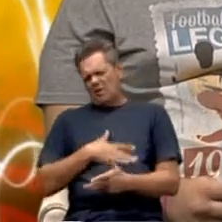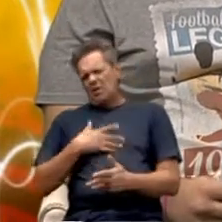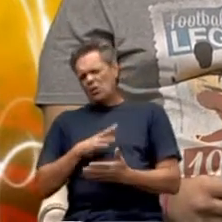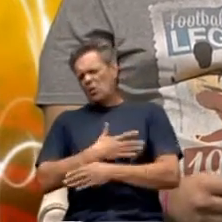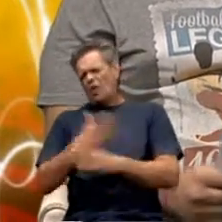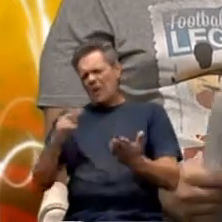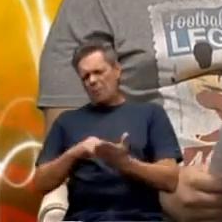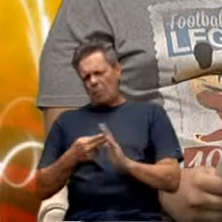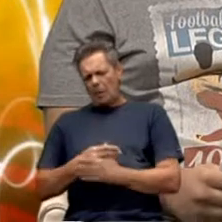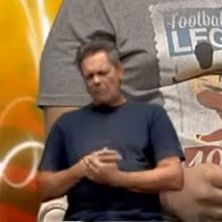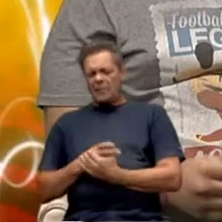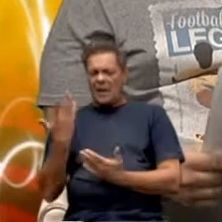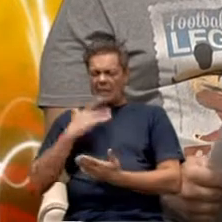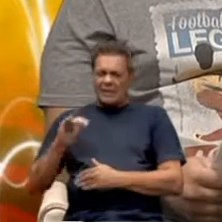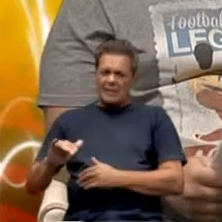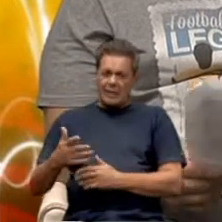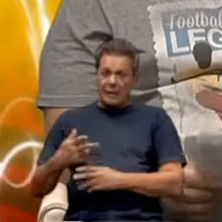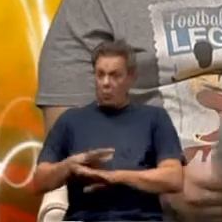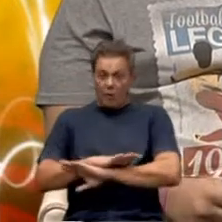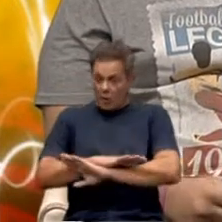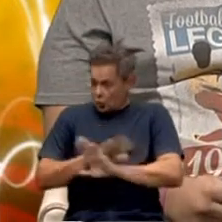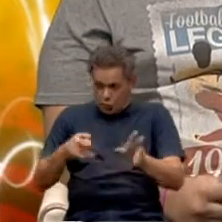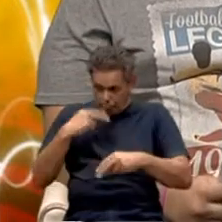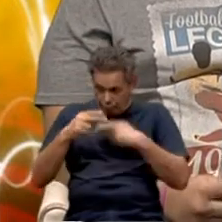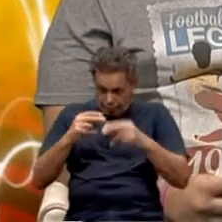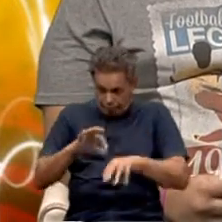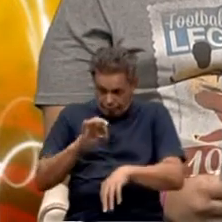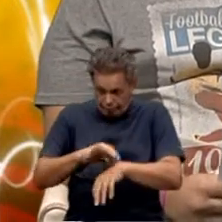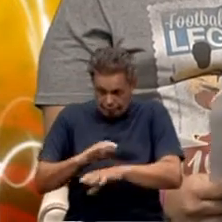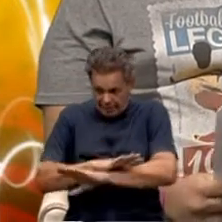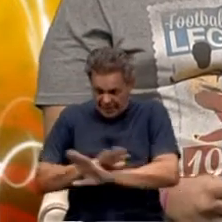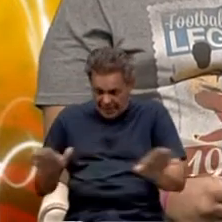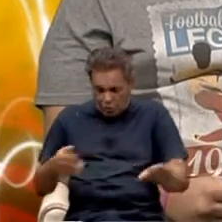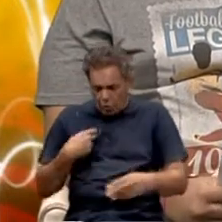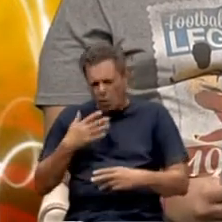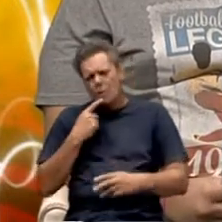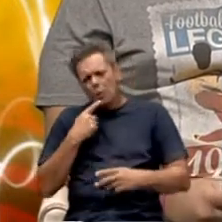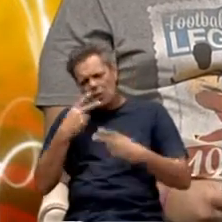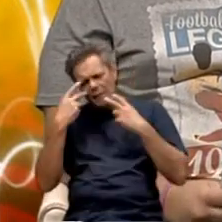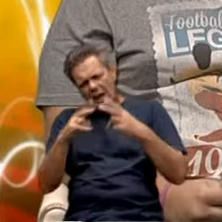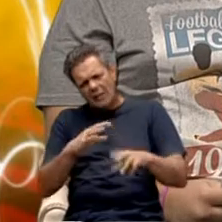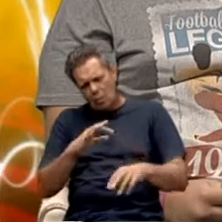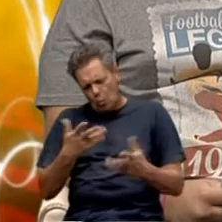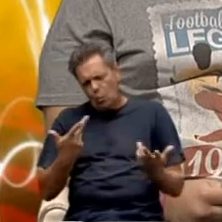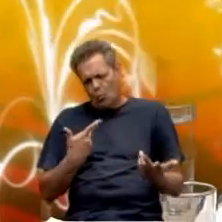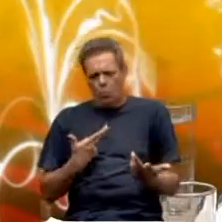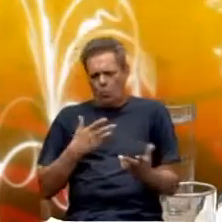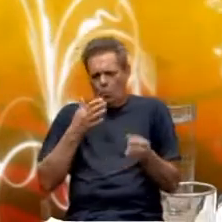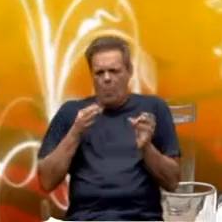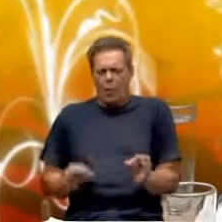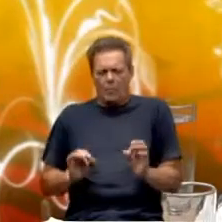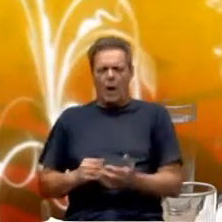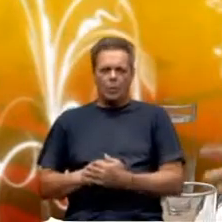onda kad se dijete koje se izlječilo pokuša vratiti u svoju neku normalnu svakodnevnicu. Evo,